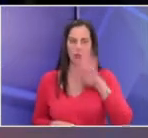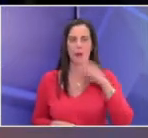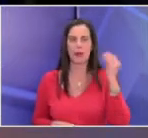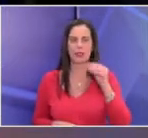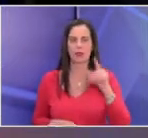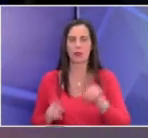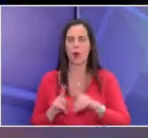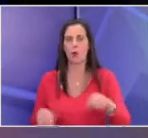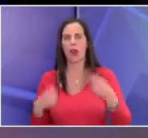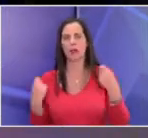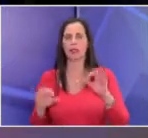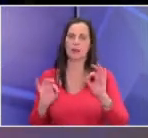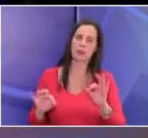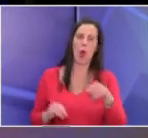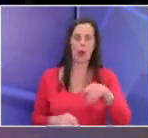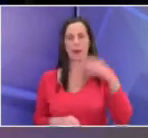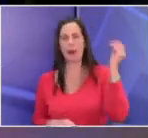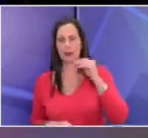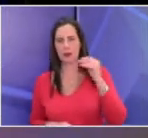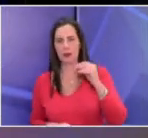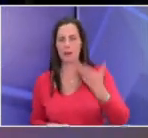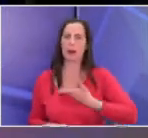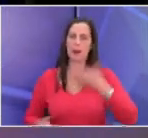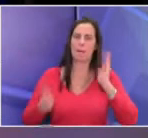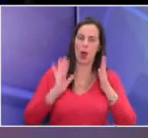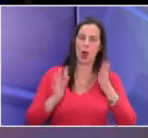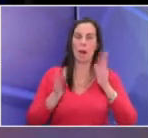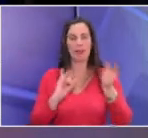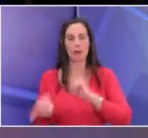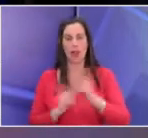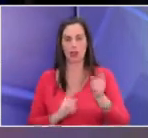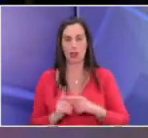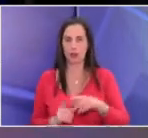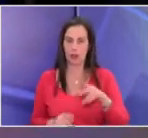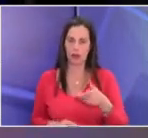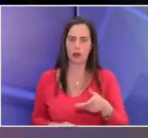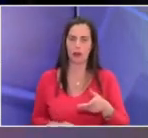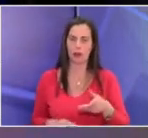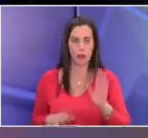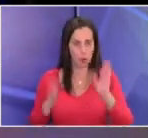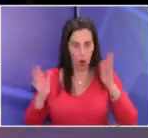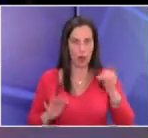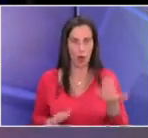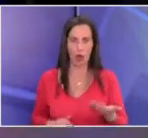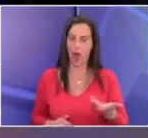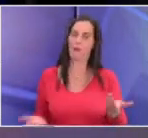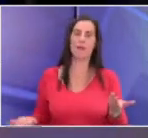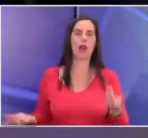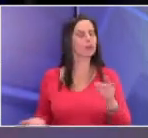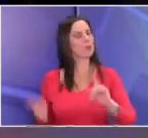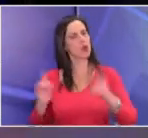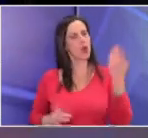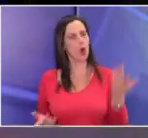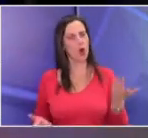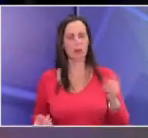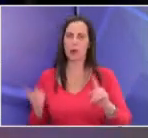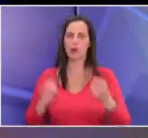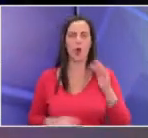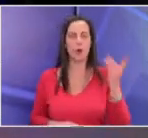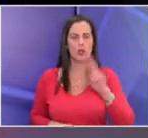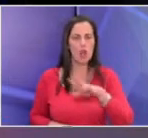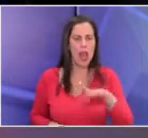חבר'ה, תחליטו, תעשו מה שאתם רוצים. עכשיו, זה לעבוד על אנשים בעיניים. ברור, למה? מה זה? תעשו מה שאתם רוצים, אבל אנחנו עוד שנתיים נבוא, נזמבר אתכם, נגיד, רגע, היה